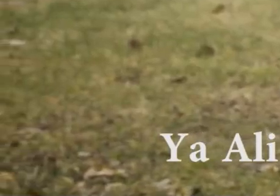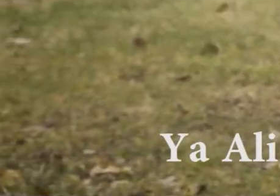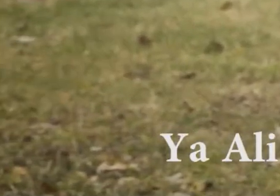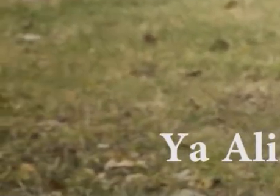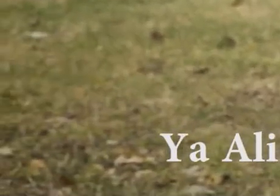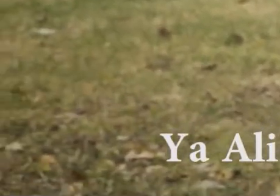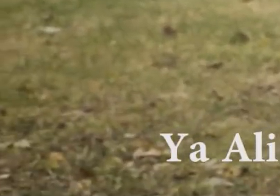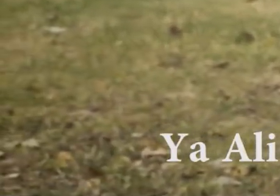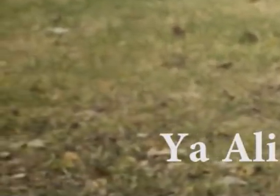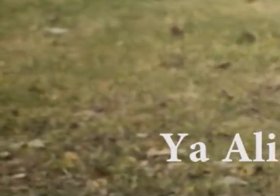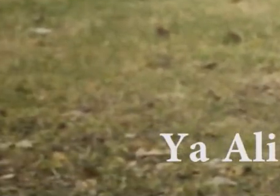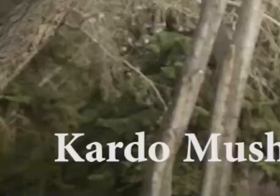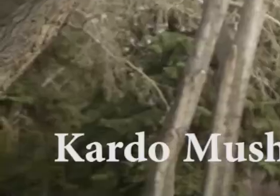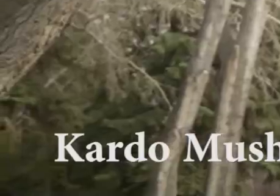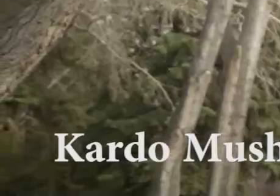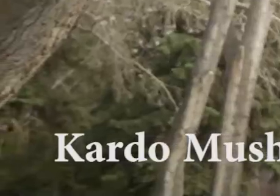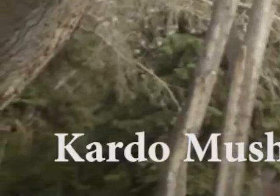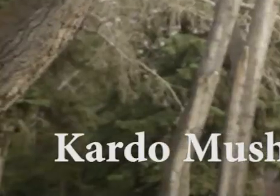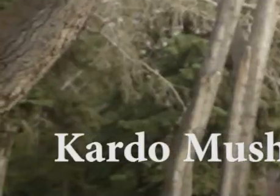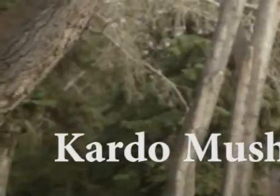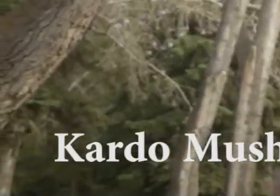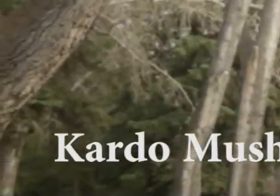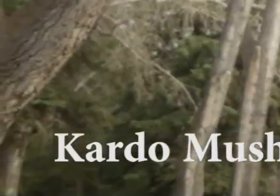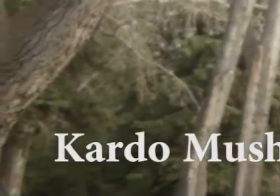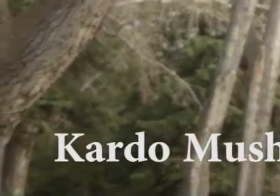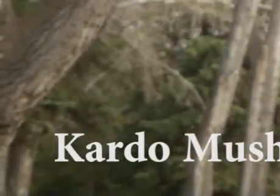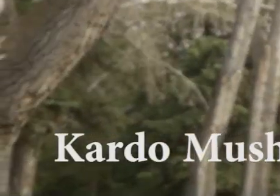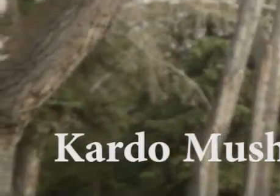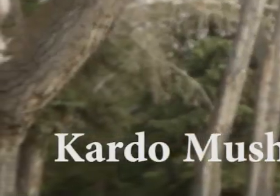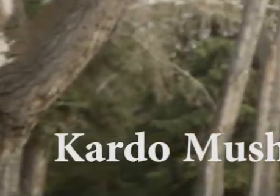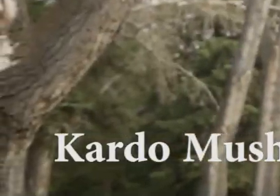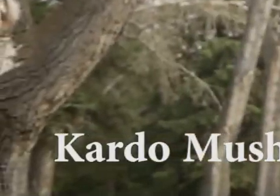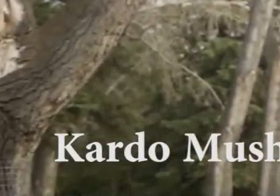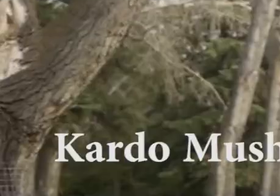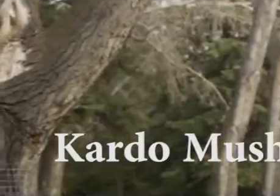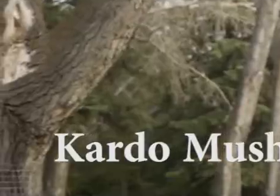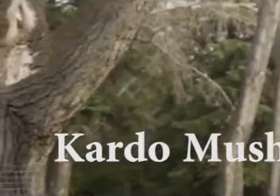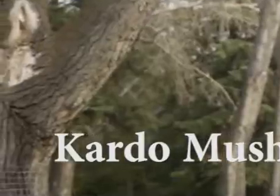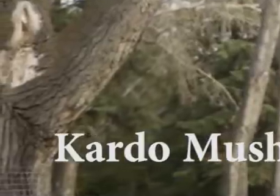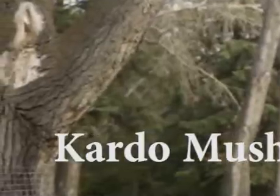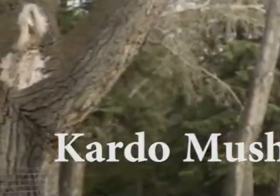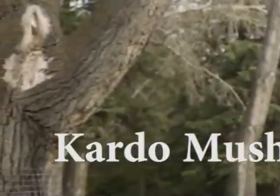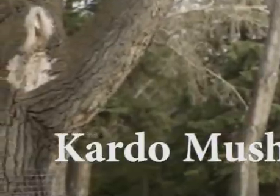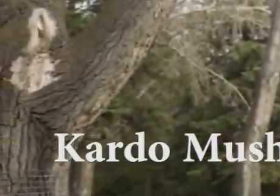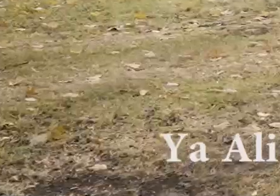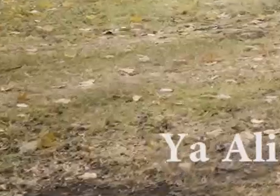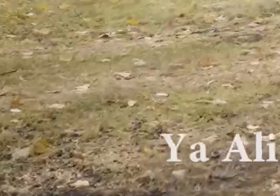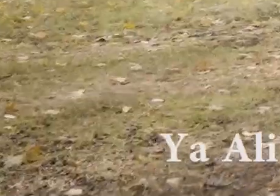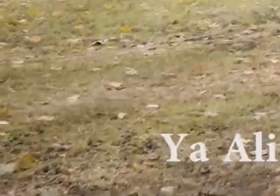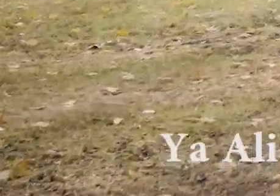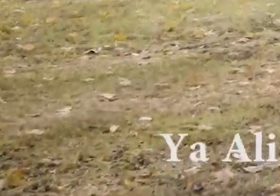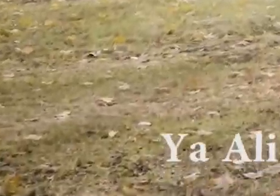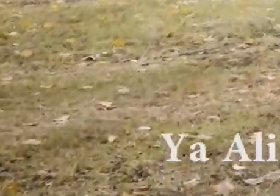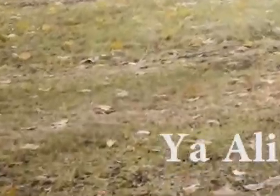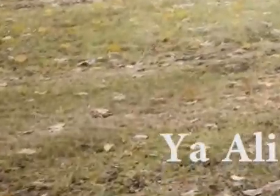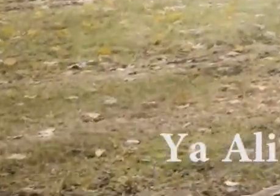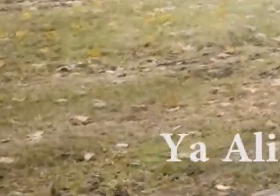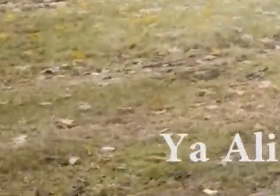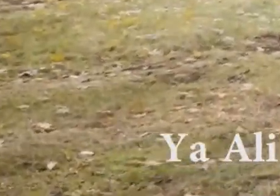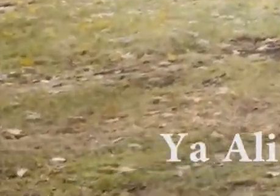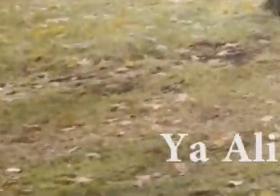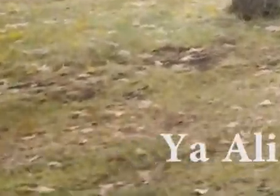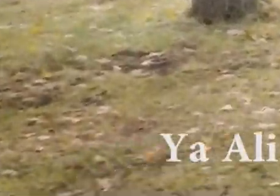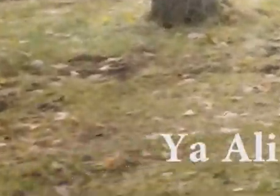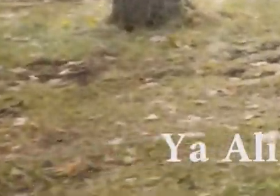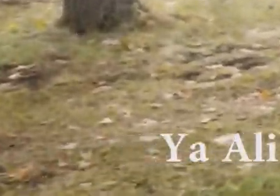Ya Ali, कर दो मुश्किल कुशाई मेरी. Ya Ali,